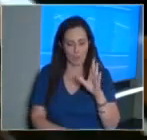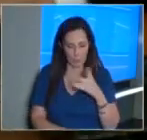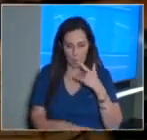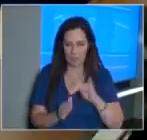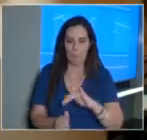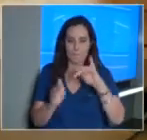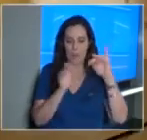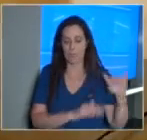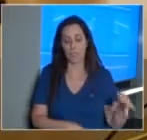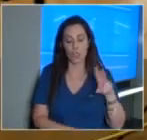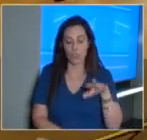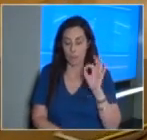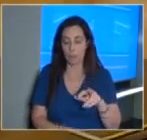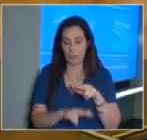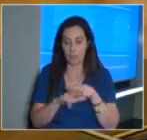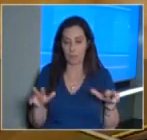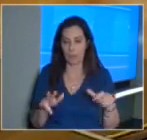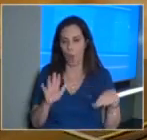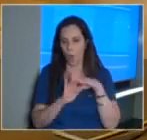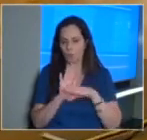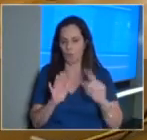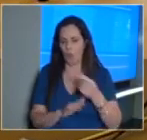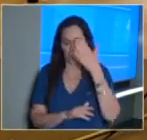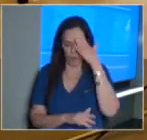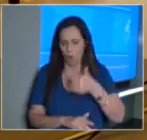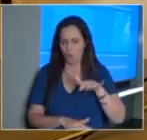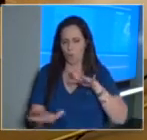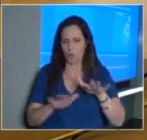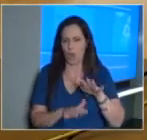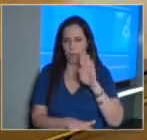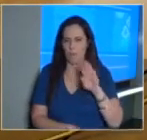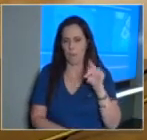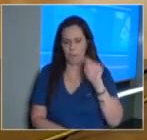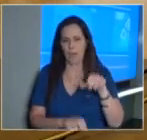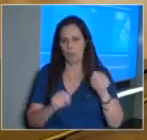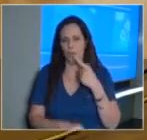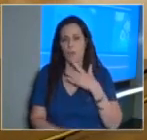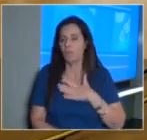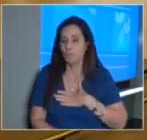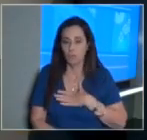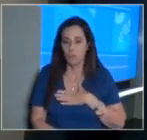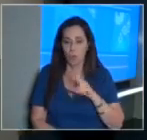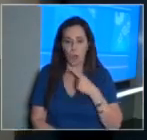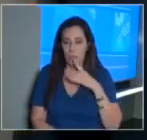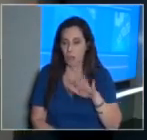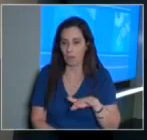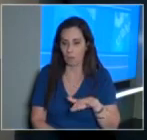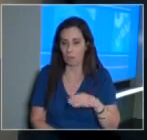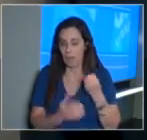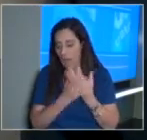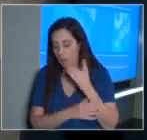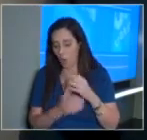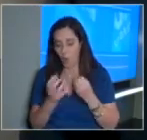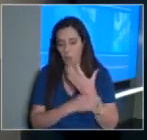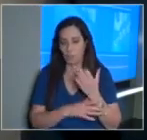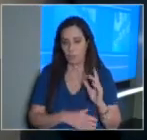שמים את זה בצד, אז יש באמת את המצב החוקתי המוכר לנו. ראש הממשלה נתניהו מגיע לנשיא, אומר עלה בידי, אגב הוא יכול להגיד גם עלה בידי להרכיב